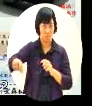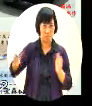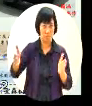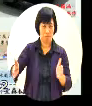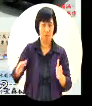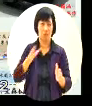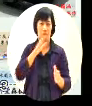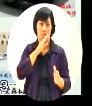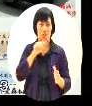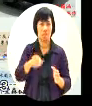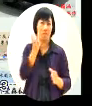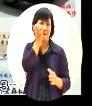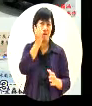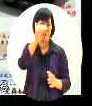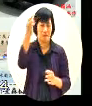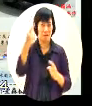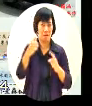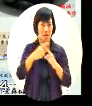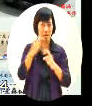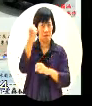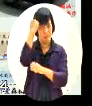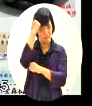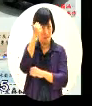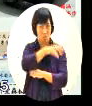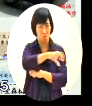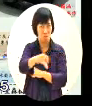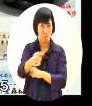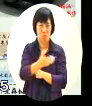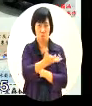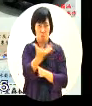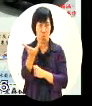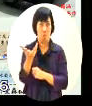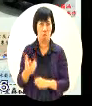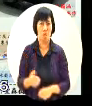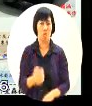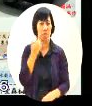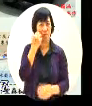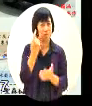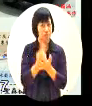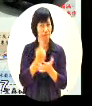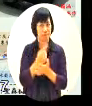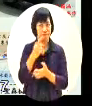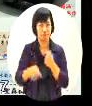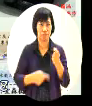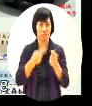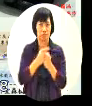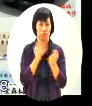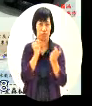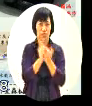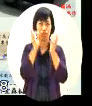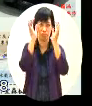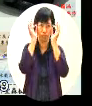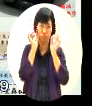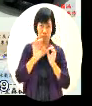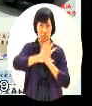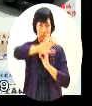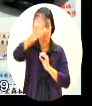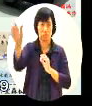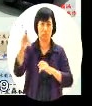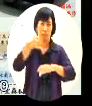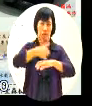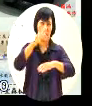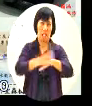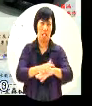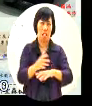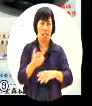人口伫阮工商区来讲，人口上介济的所在啊。每一冬啦，到热天的时间，蚊也有够济，因